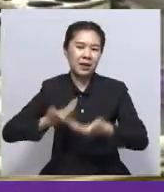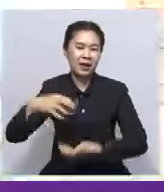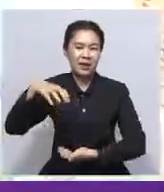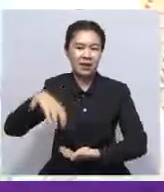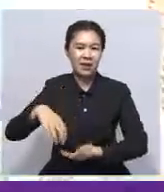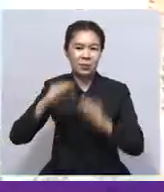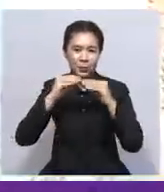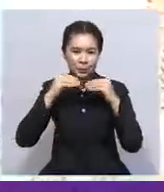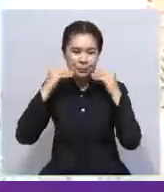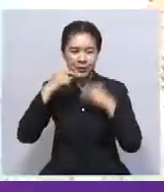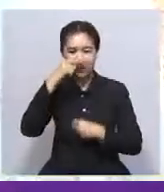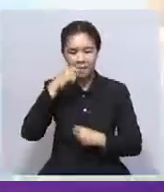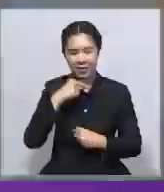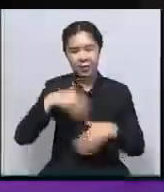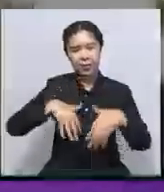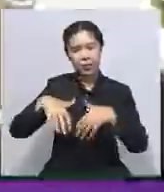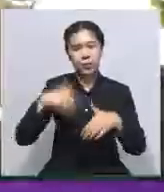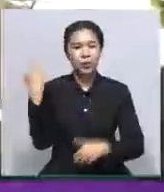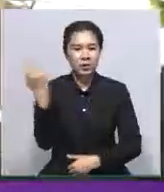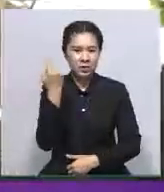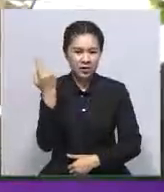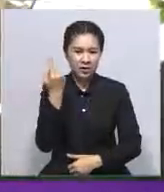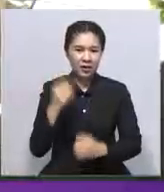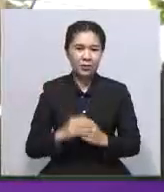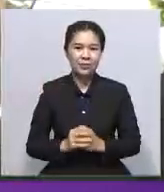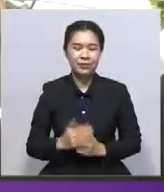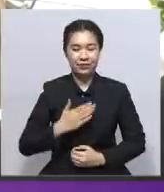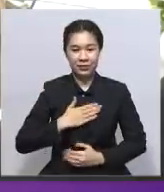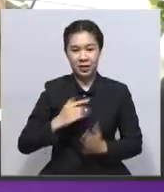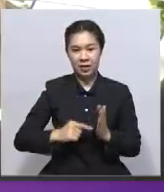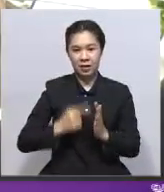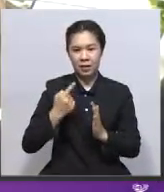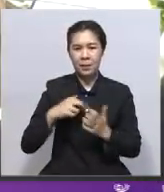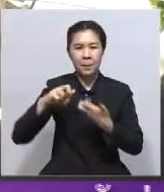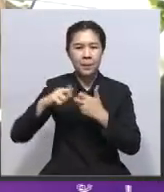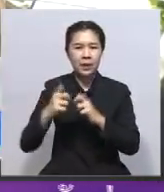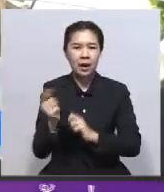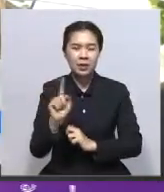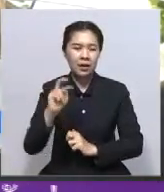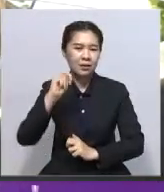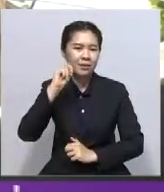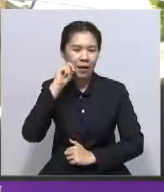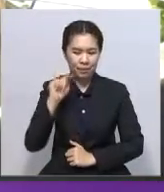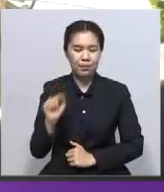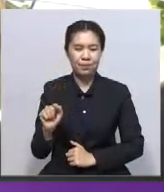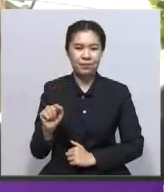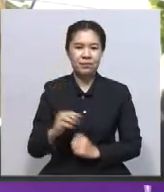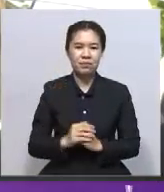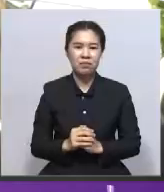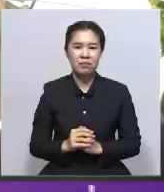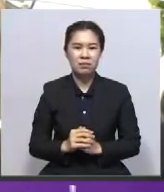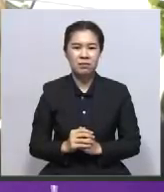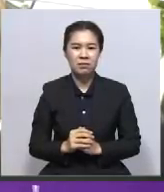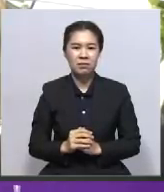ยิ้มได้และแหล่งท่องเที่ยวชุมชน ตลาดประชารัฐที่นี่เกิดจากเรามีปัญหาเรื่องน้ำนะครับก็คือน้ำเนี่ยเรามีปัญหา